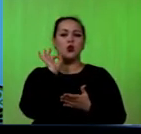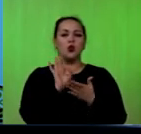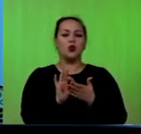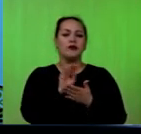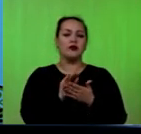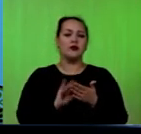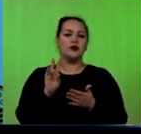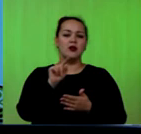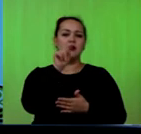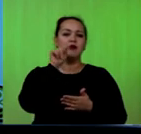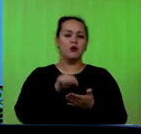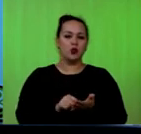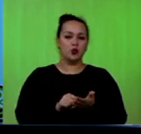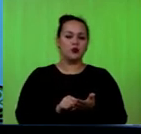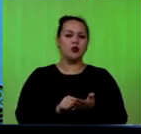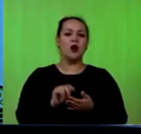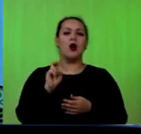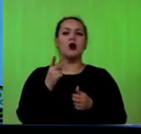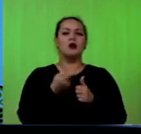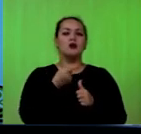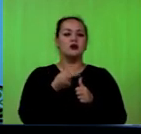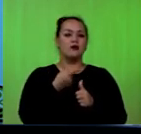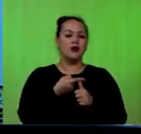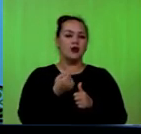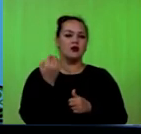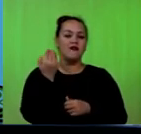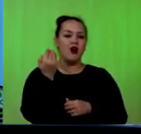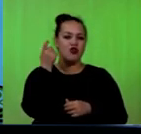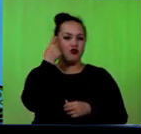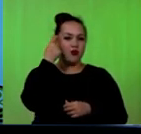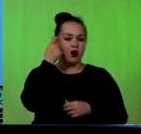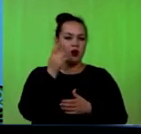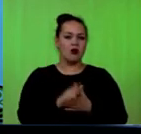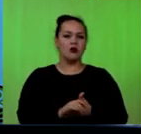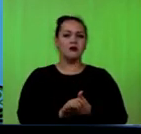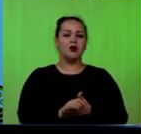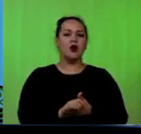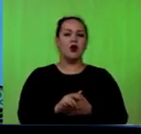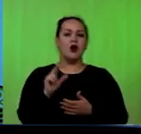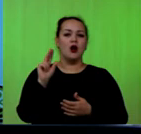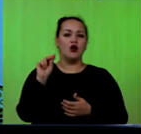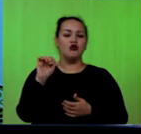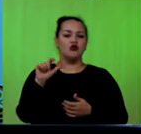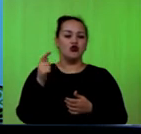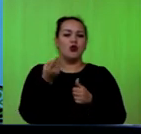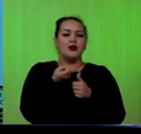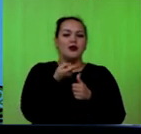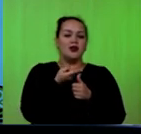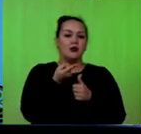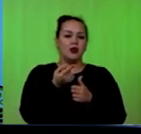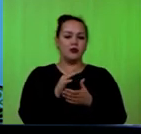письменные на вопросы как называется ваша махалля и чье имя она носит